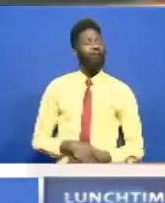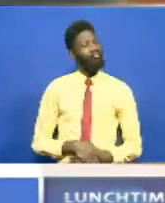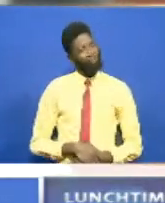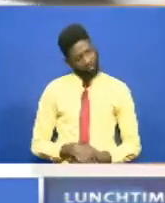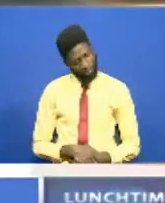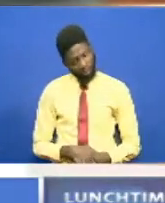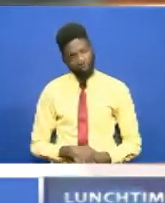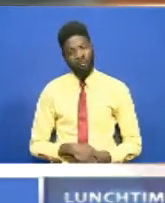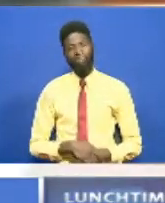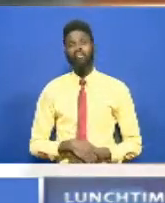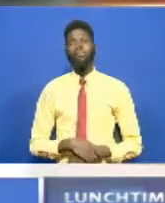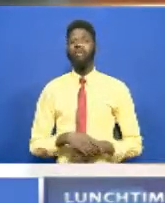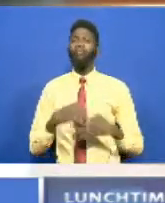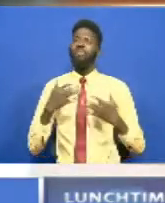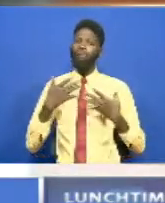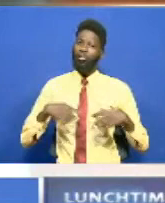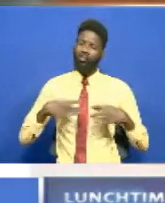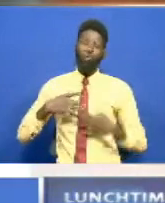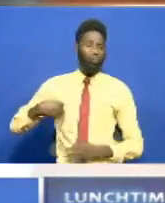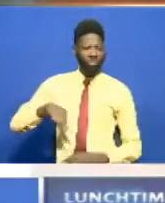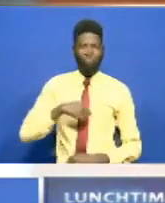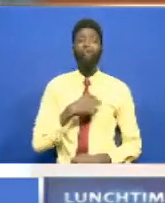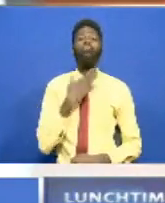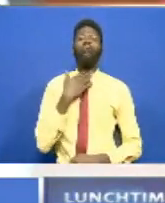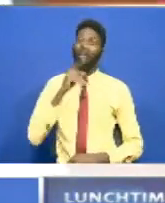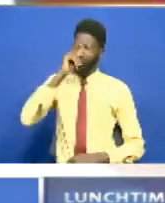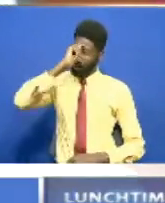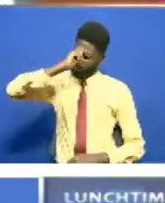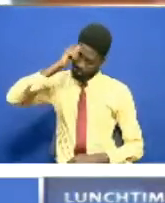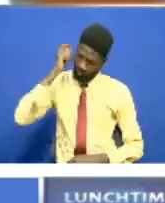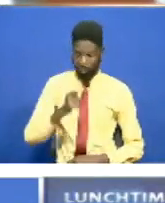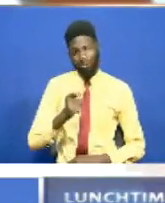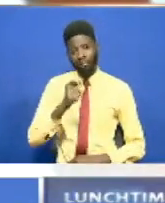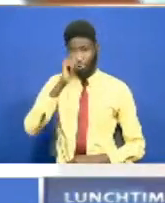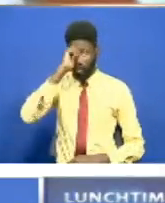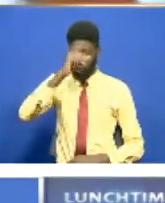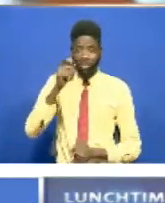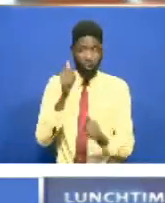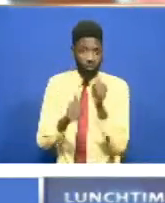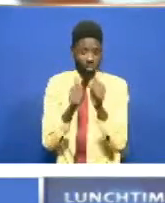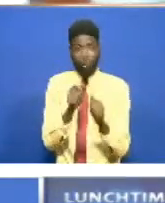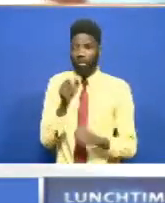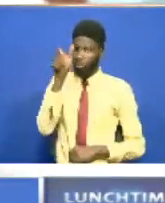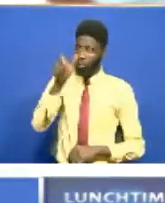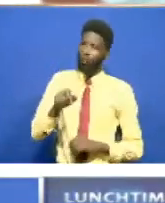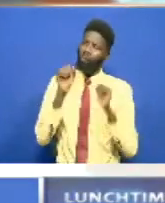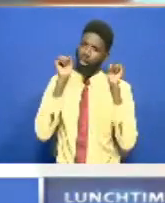Jameni, watu wanataka, tunataka heshima ya heshima ambayo mtu anaweza